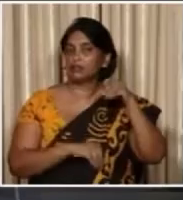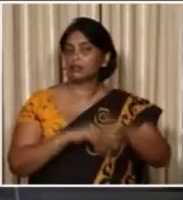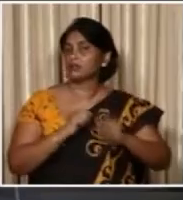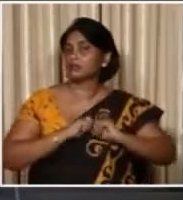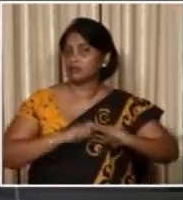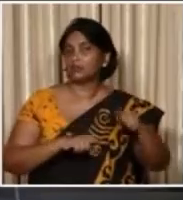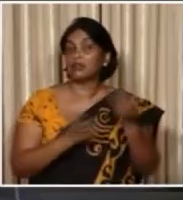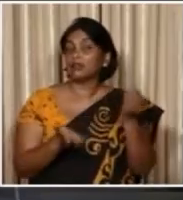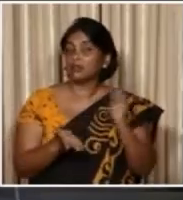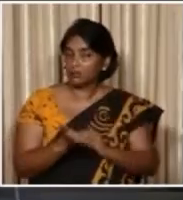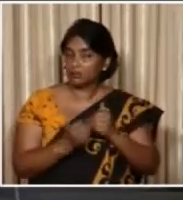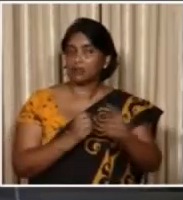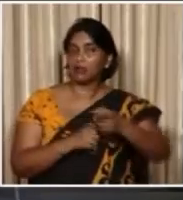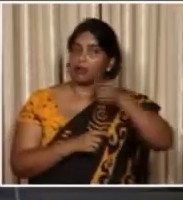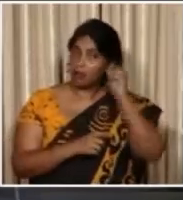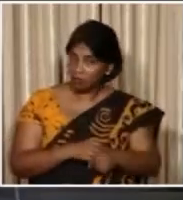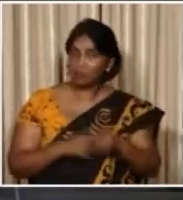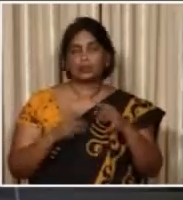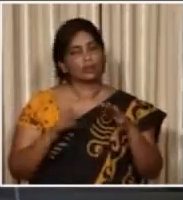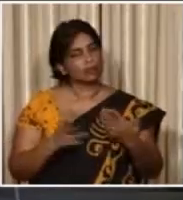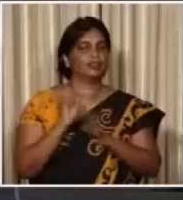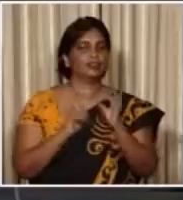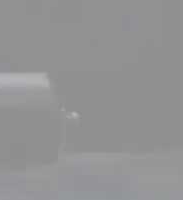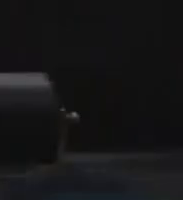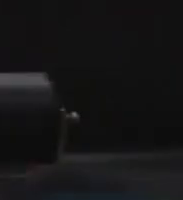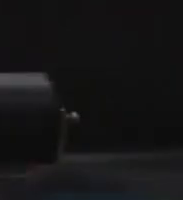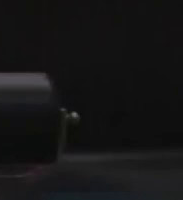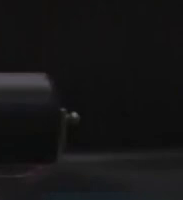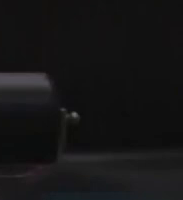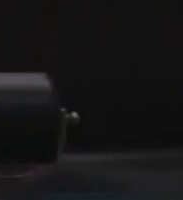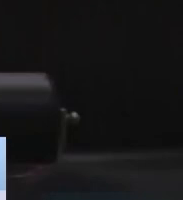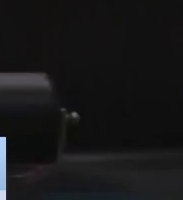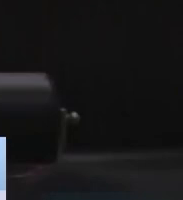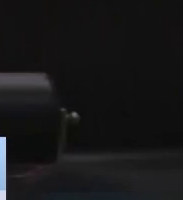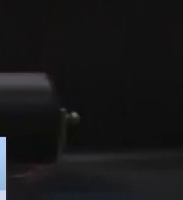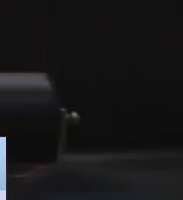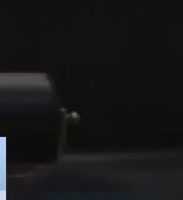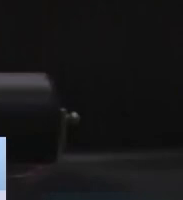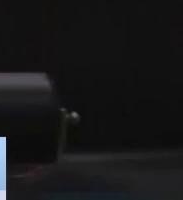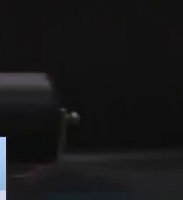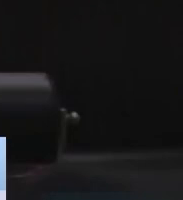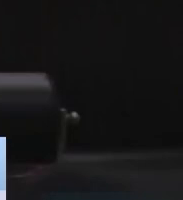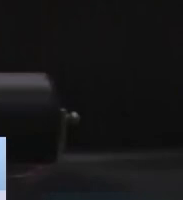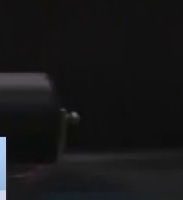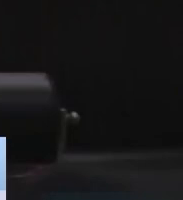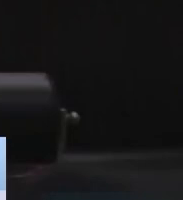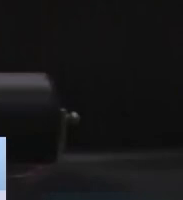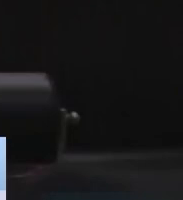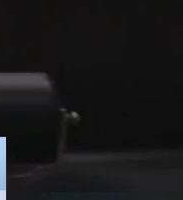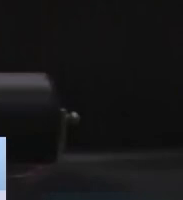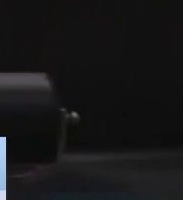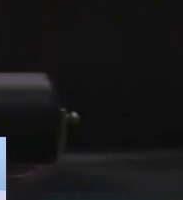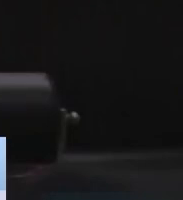ව්‍යාපෘතිය තවදුරටත් අනුමත කරනවද නැද්ද කියන කාරණු තීන්දුව කරන්න ඕනේ. කොයි වෙලාවකවත් ගමේ ජනතා විමුක්ති පෙරමුණේ හෝ ජාතික